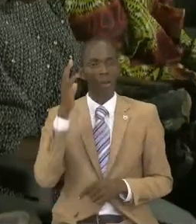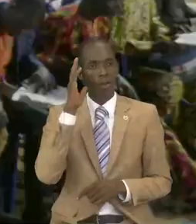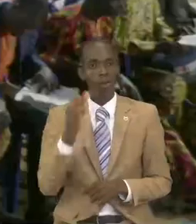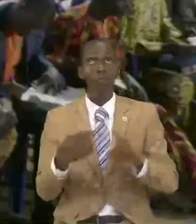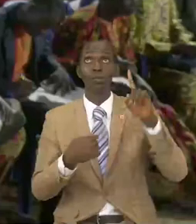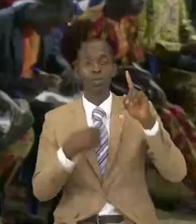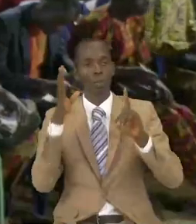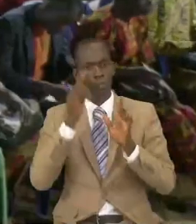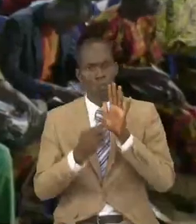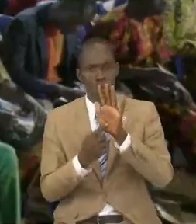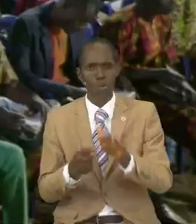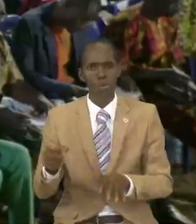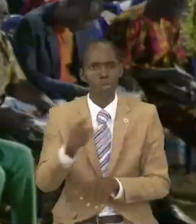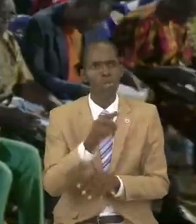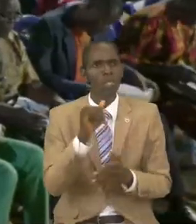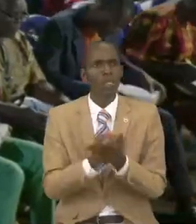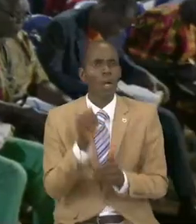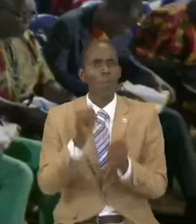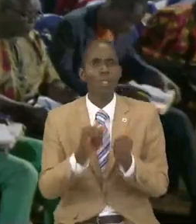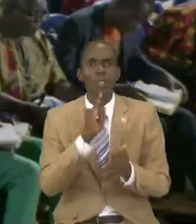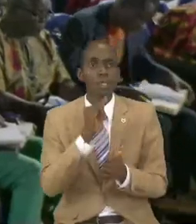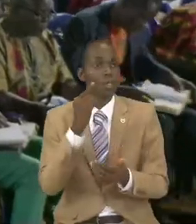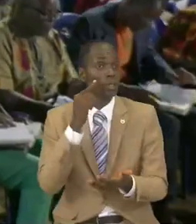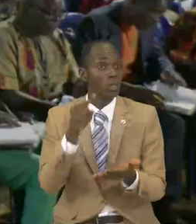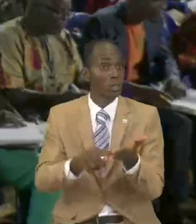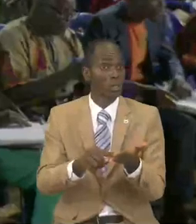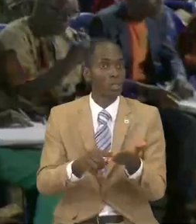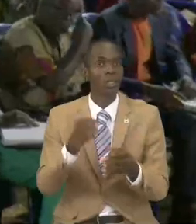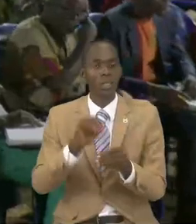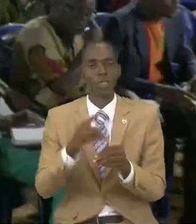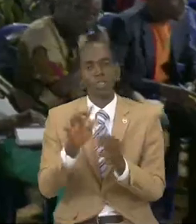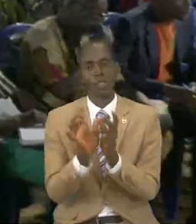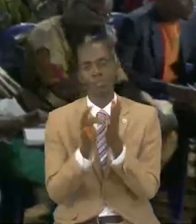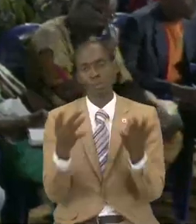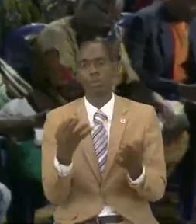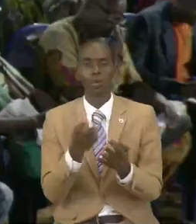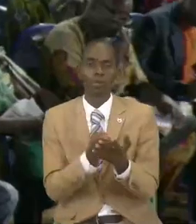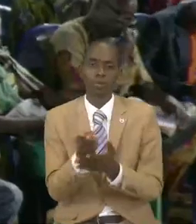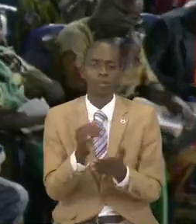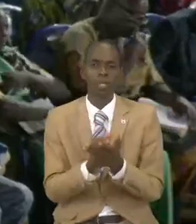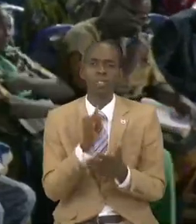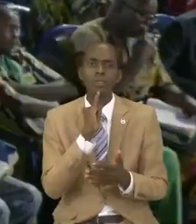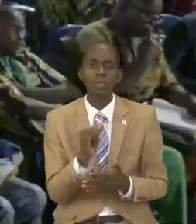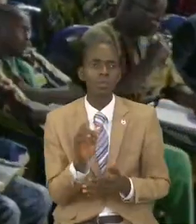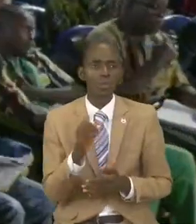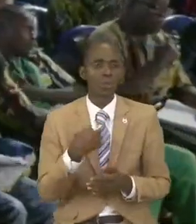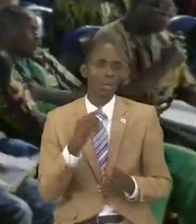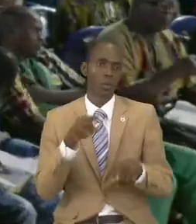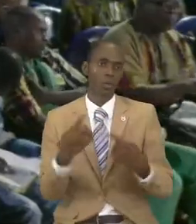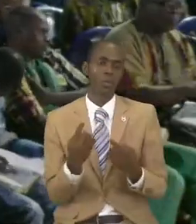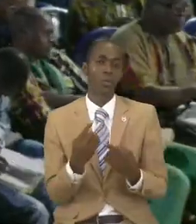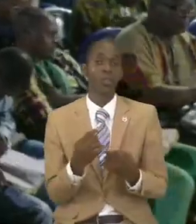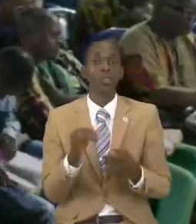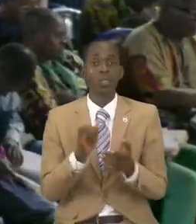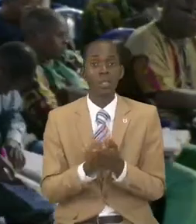je veux te faire connaître ce qui est écrit dans le livre de la vérité. C'est pourquoi je vais te